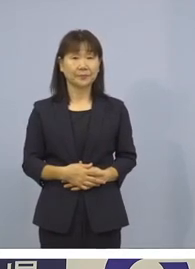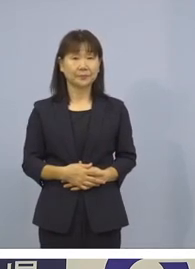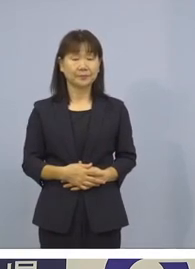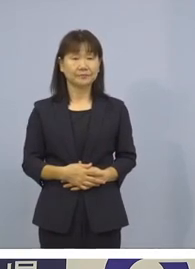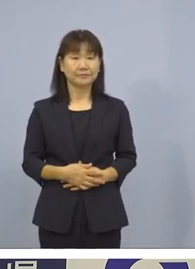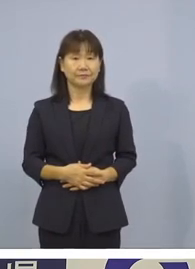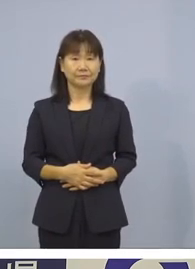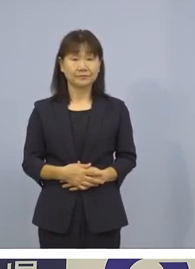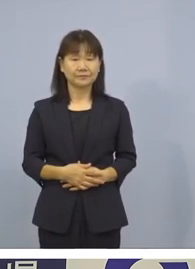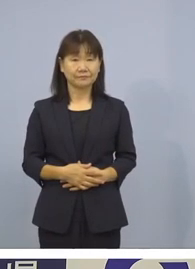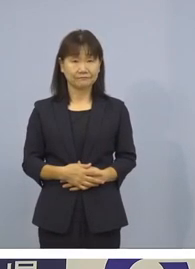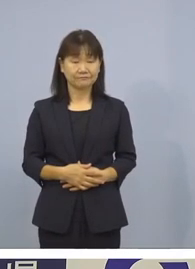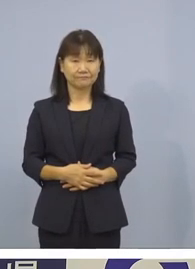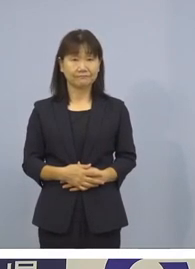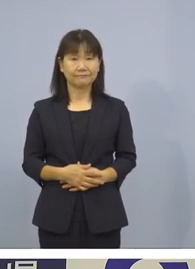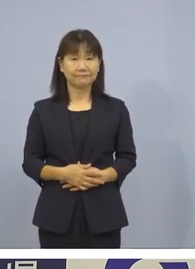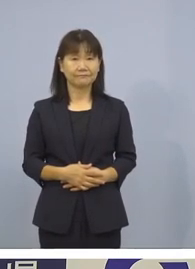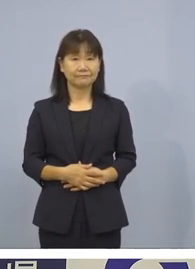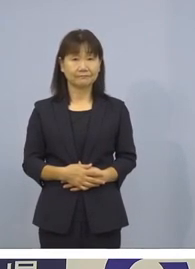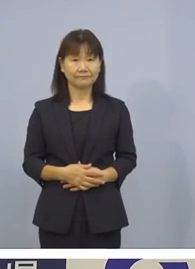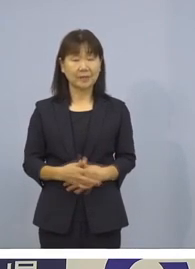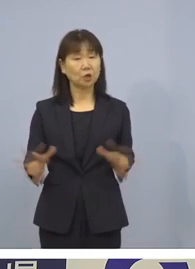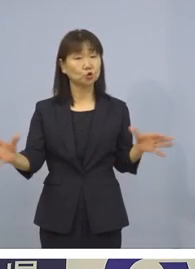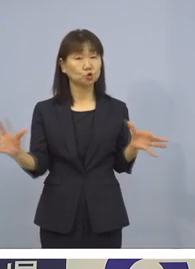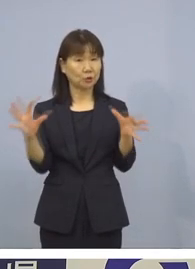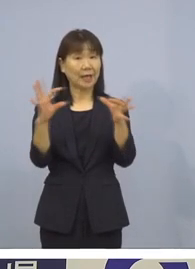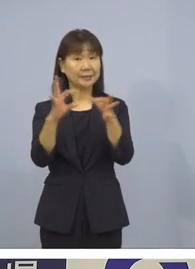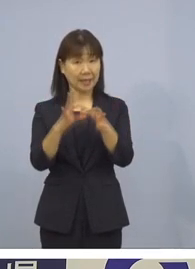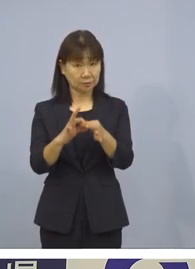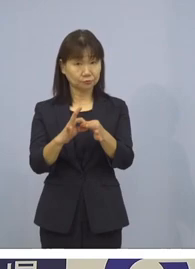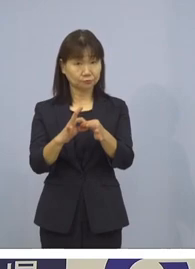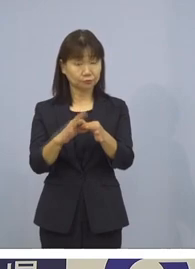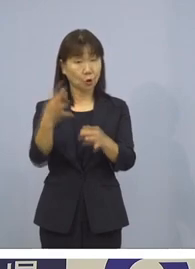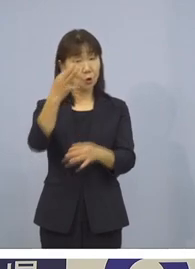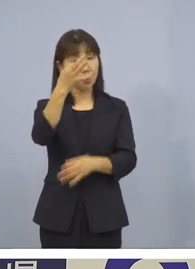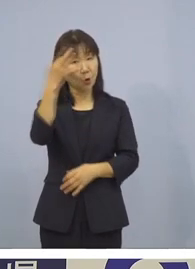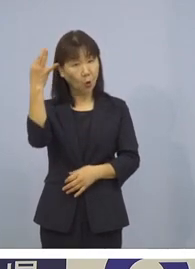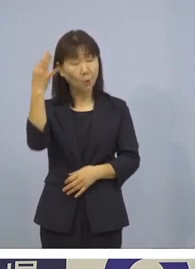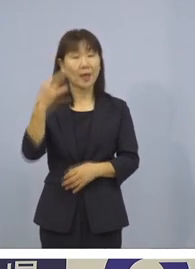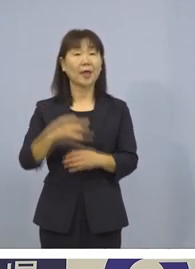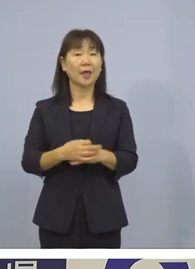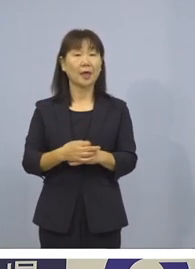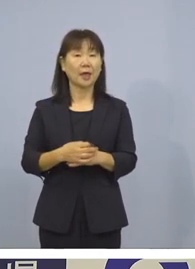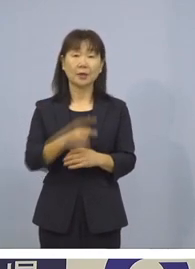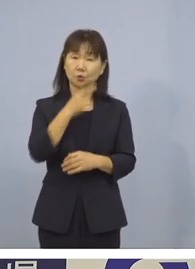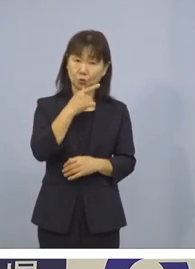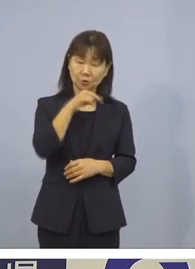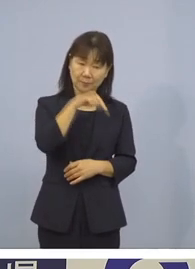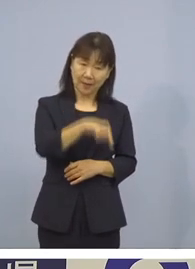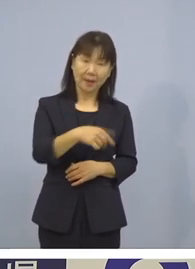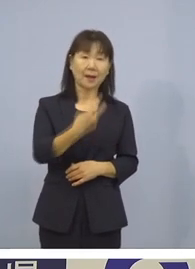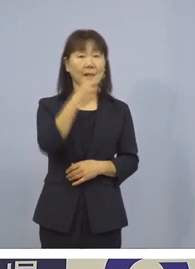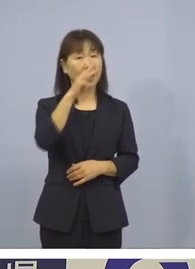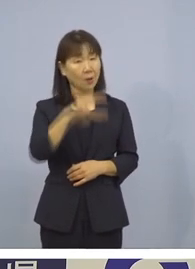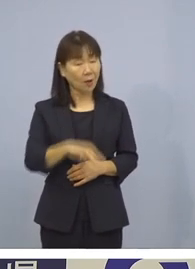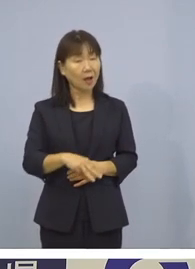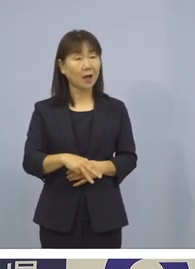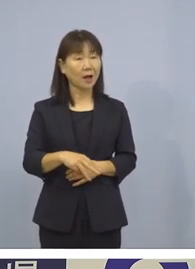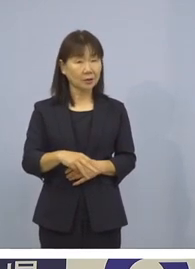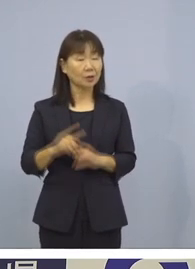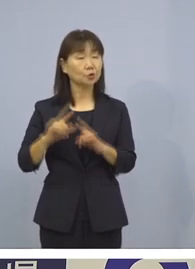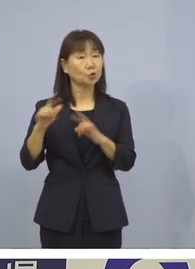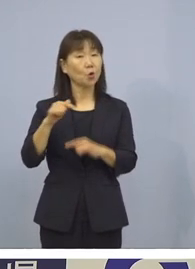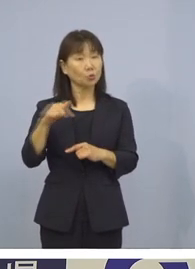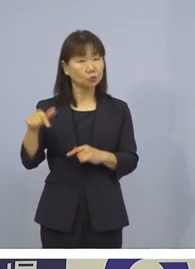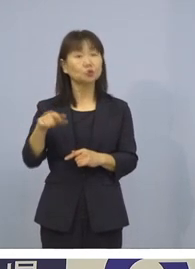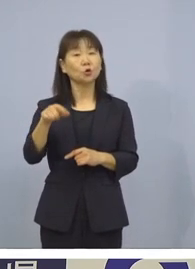そういったものをつないでいくと、神戸そして徳島香川東部、まあ、こういった経済